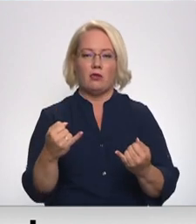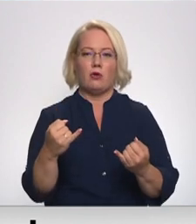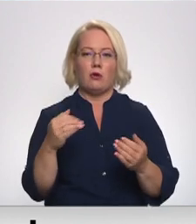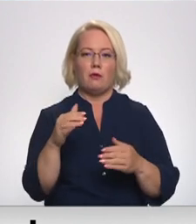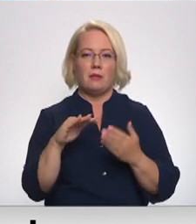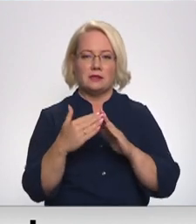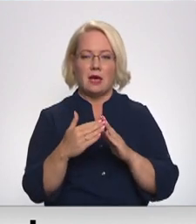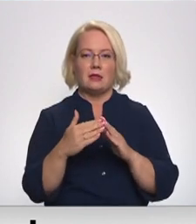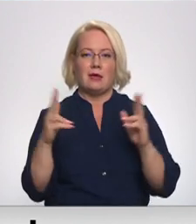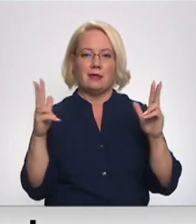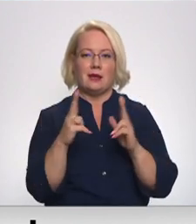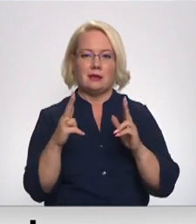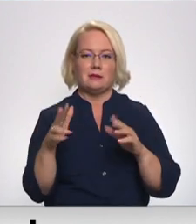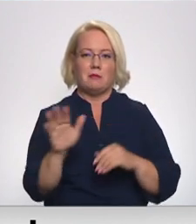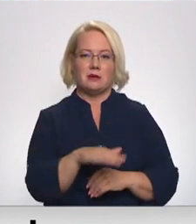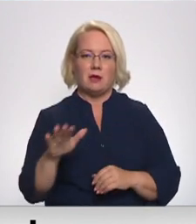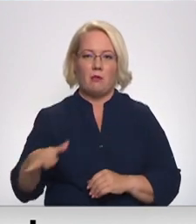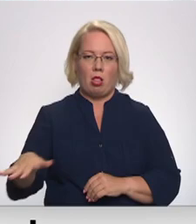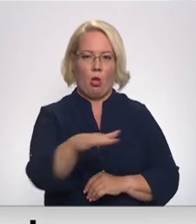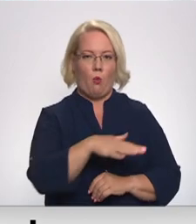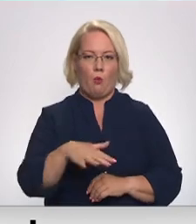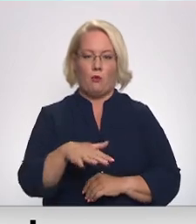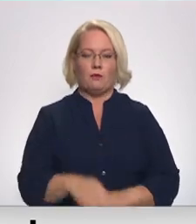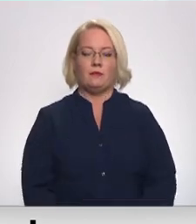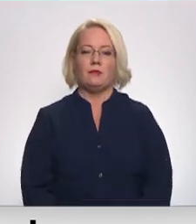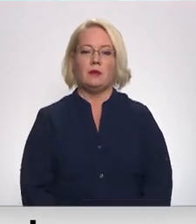3-3 basketbola laukumu. Turpina Madara Līcīte.